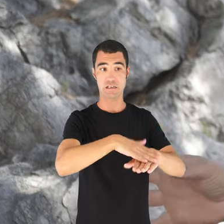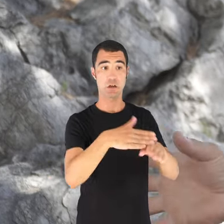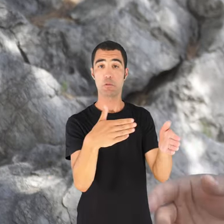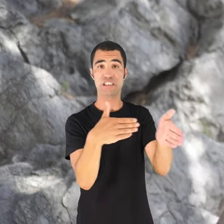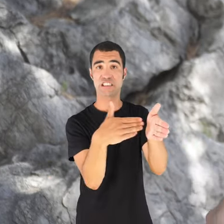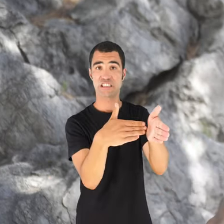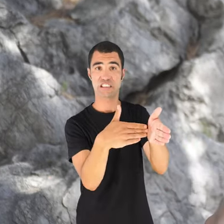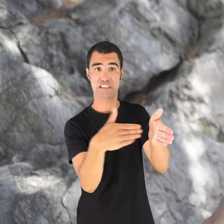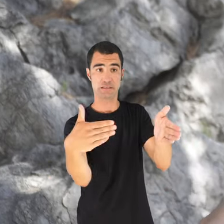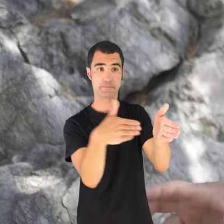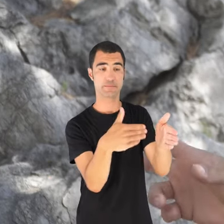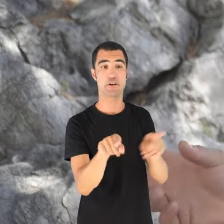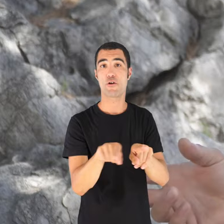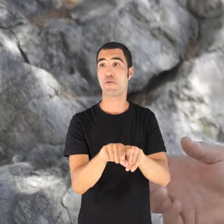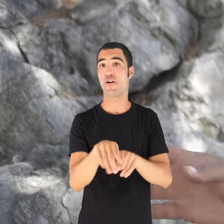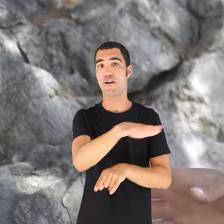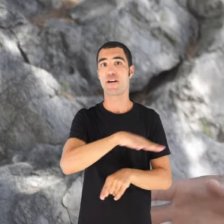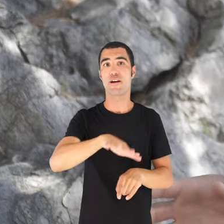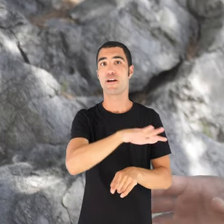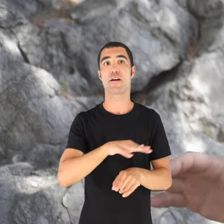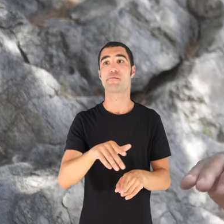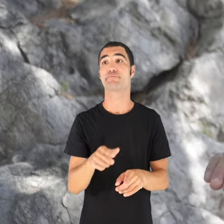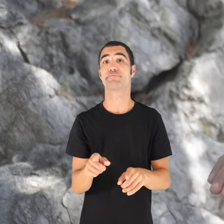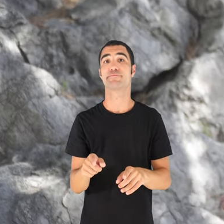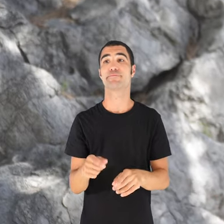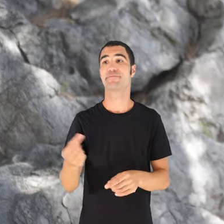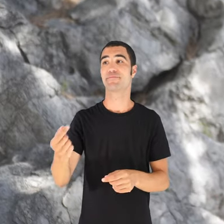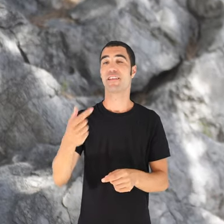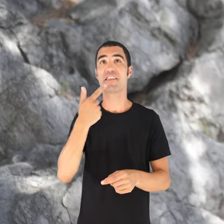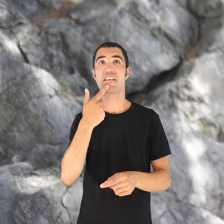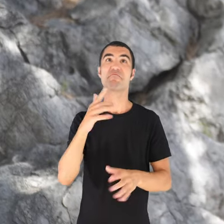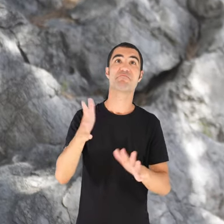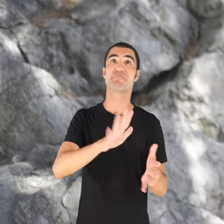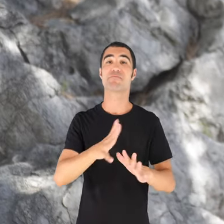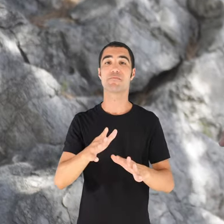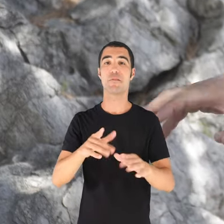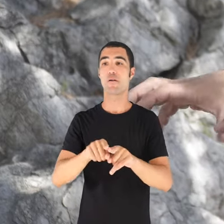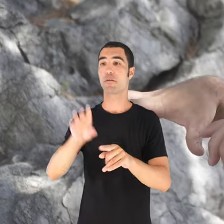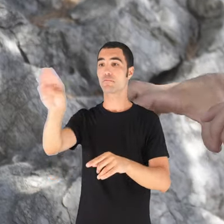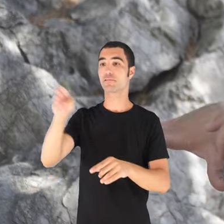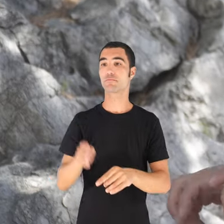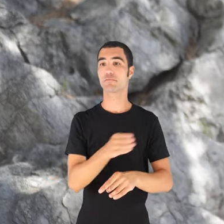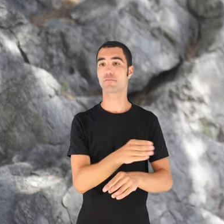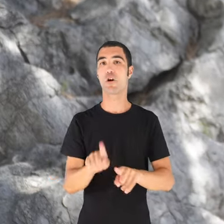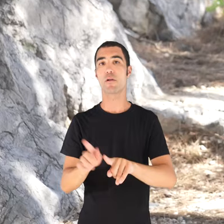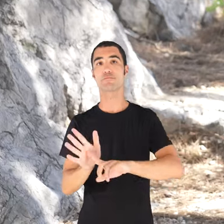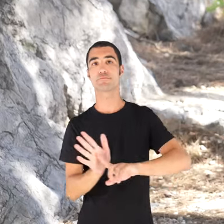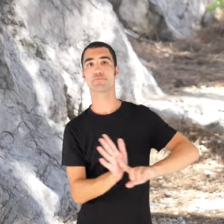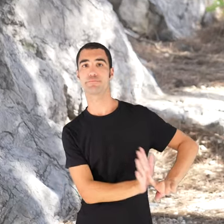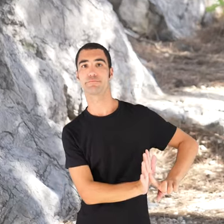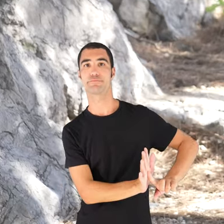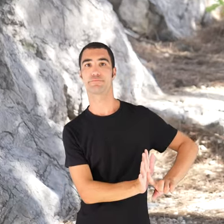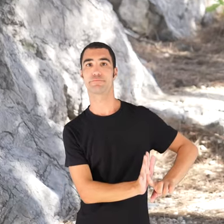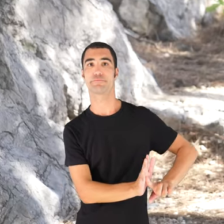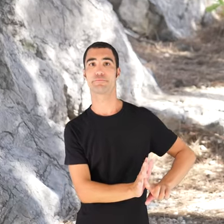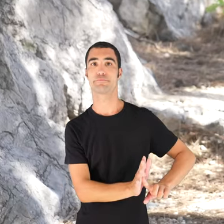a un racó. Diguem que és com una manera de que indirectament ens hem mogut a un costat,